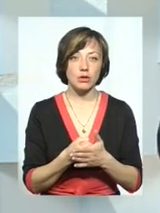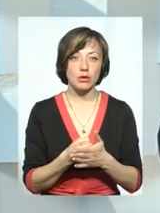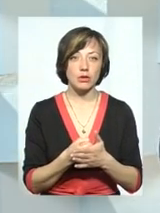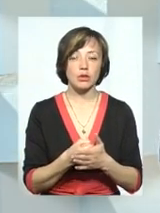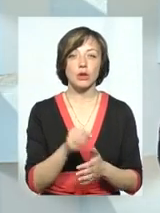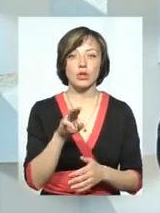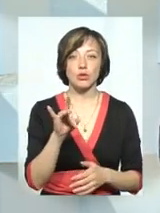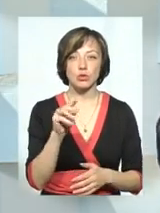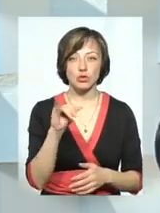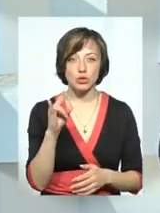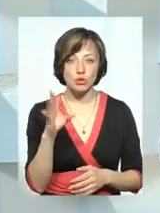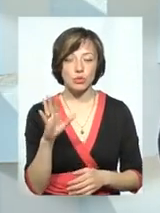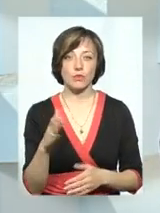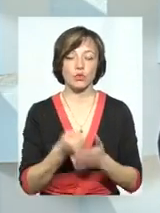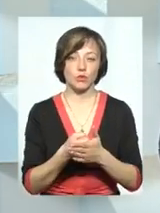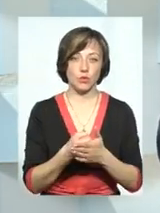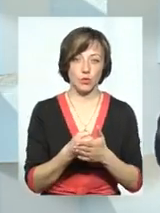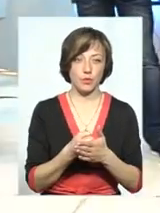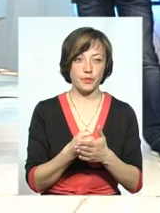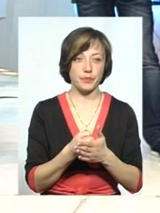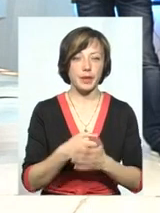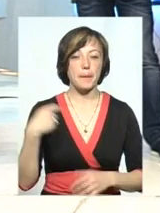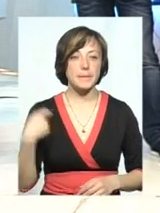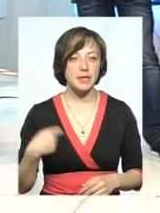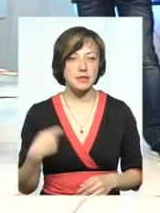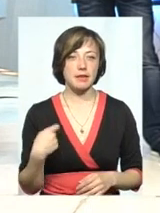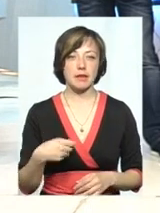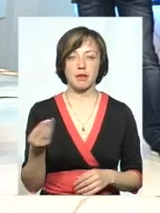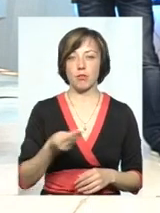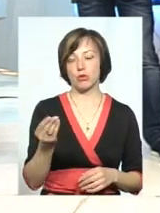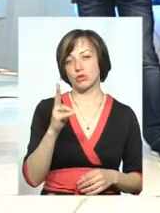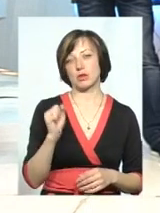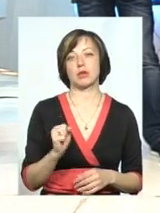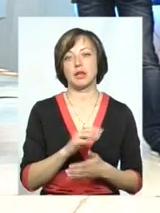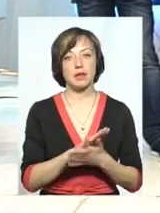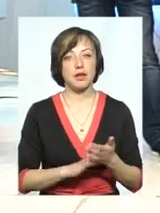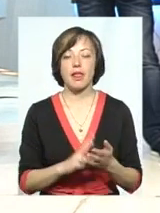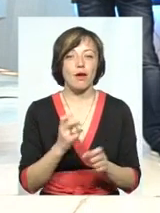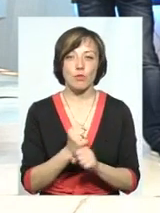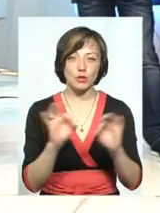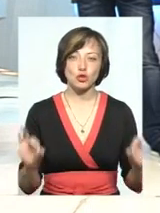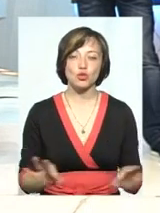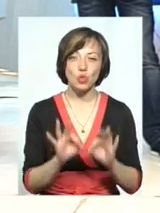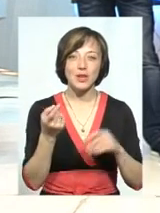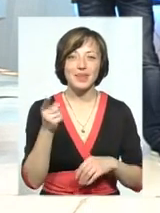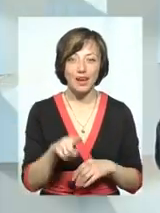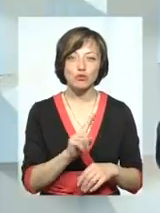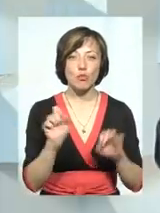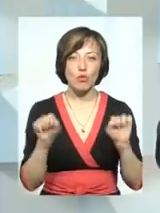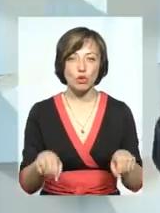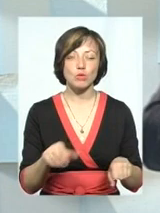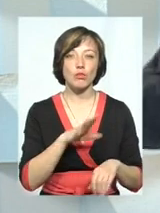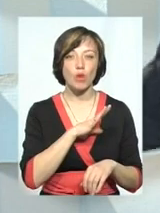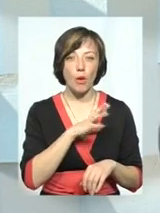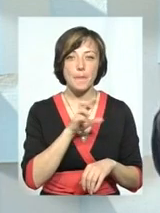до Турчинова, до президента Порошенка і так далі, тому подібне. Не робиться нічого те, що можна